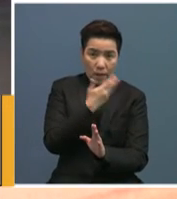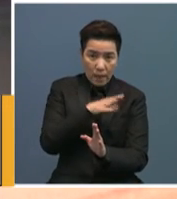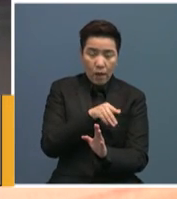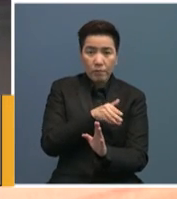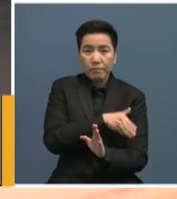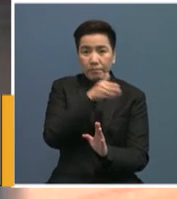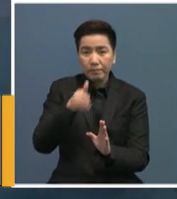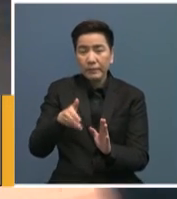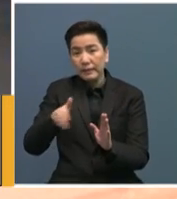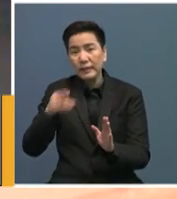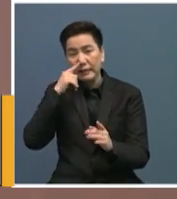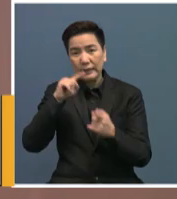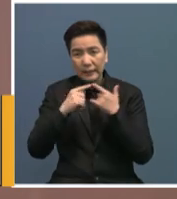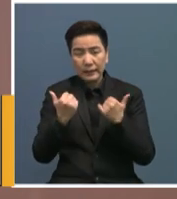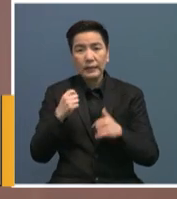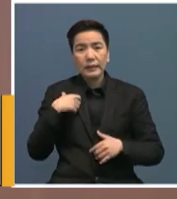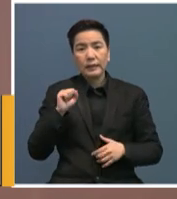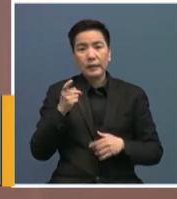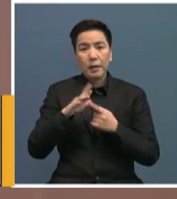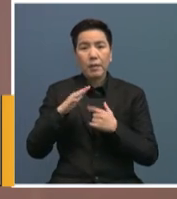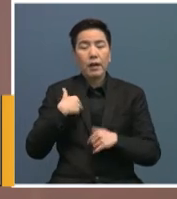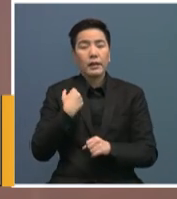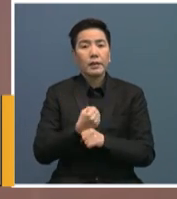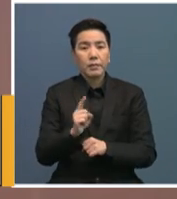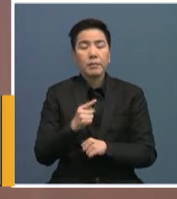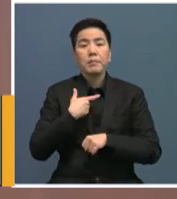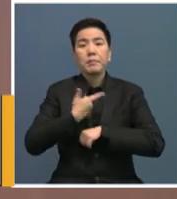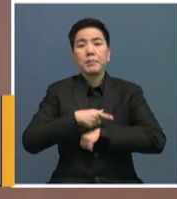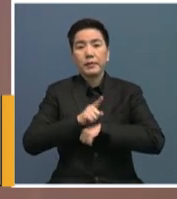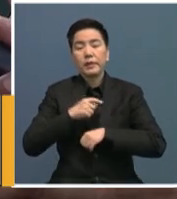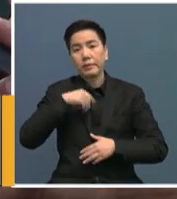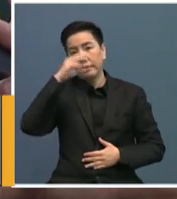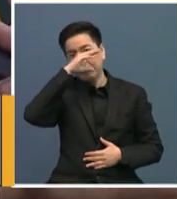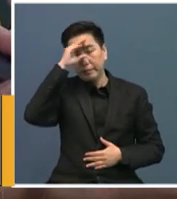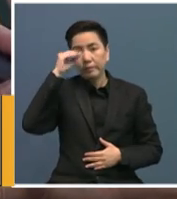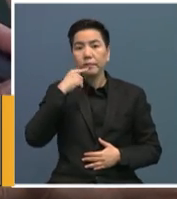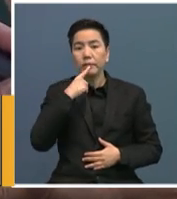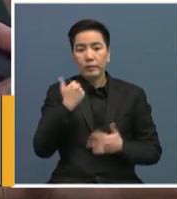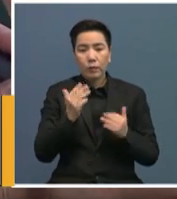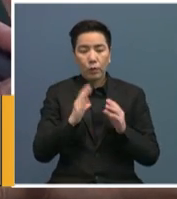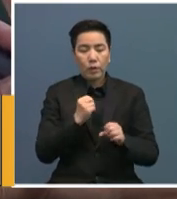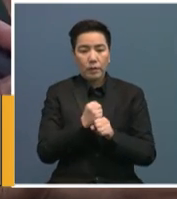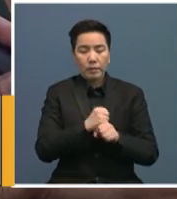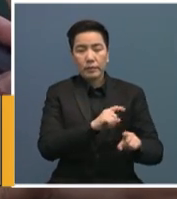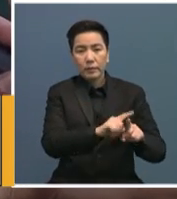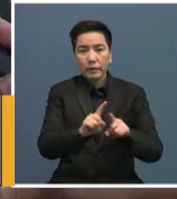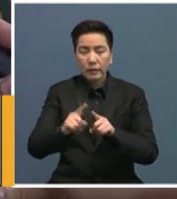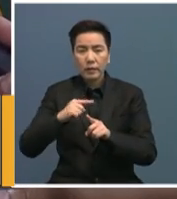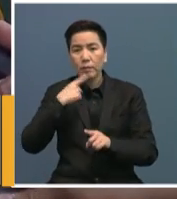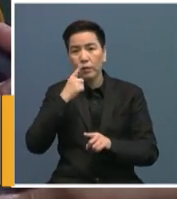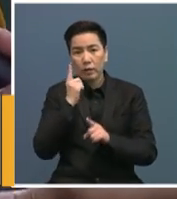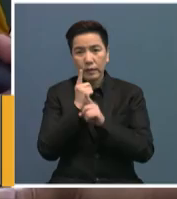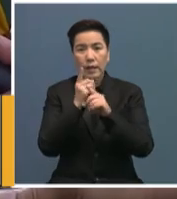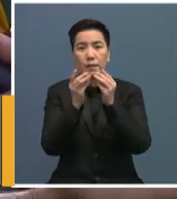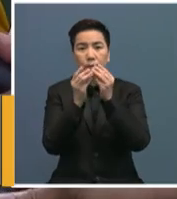ส่วนที่ทางสะพายจะดำเนินการอย่างไรซึ่งประธานรัฐสภากล่าวว่าในขณะนี้คณะทำงานให้ความเห็นว่าจะต้อง